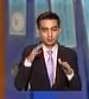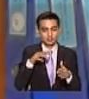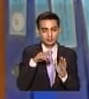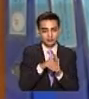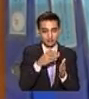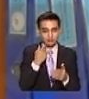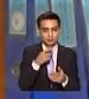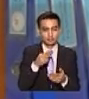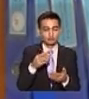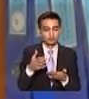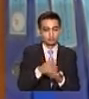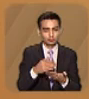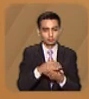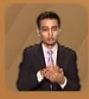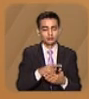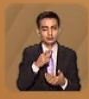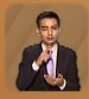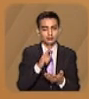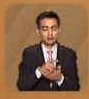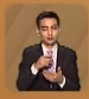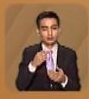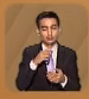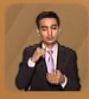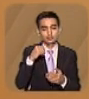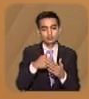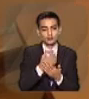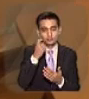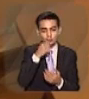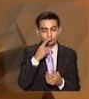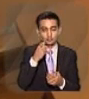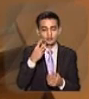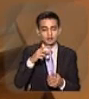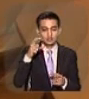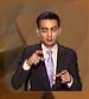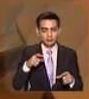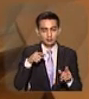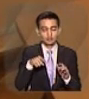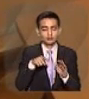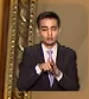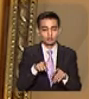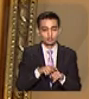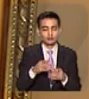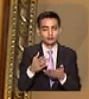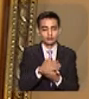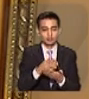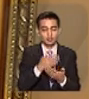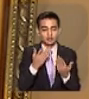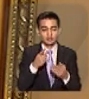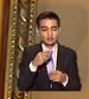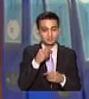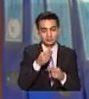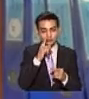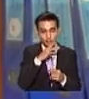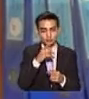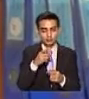рождения обязательно. Новый год. Ну вот у нас 120 человек штат. Если не сдашь, она житья не даст. Ну,